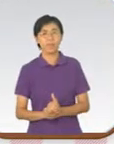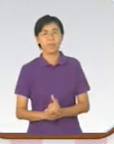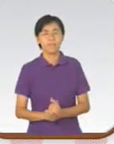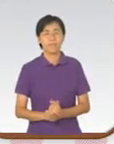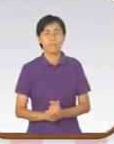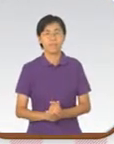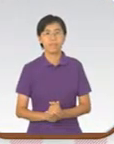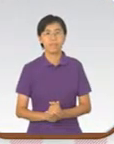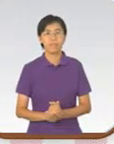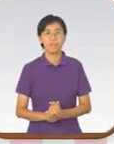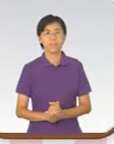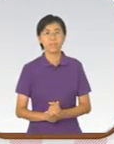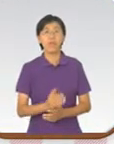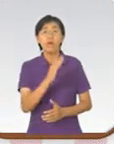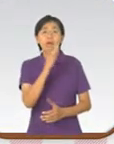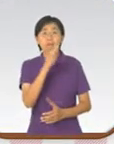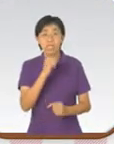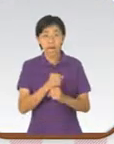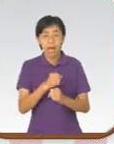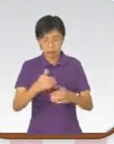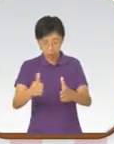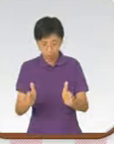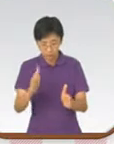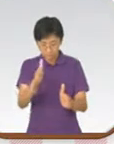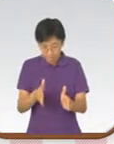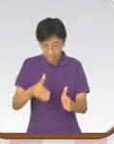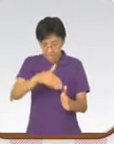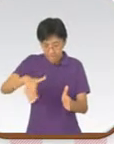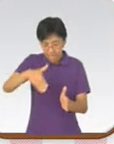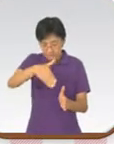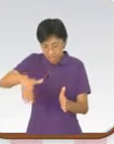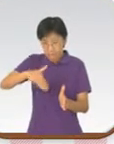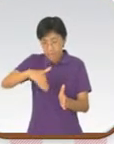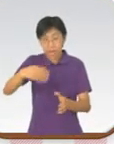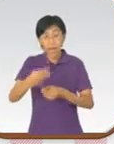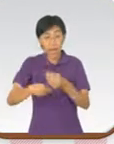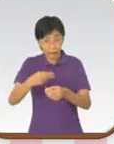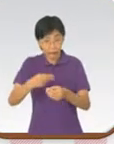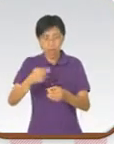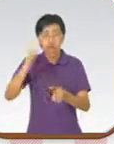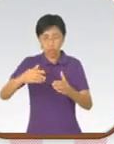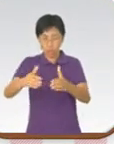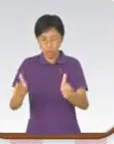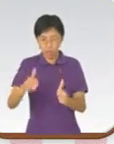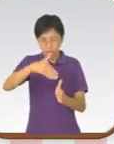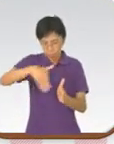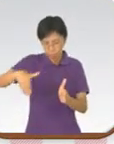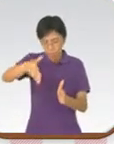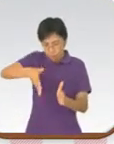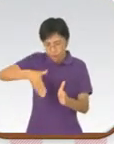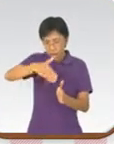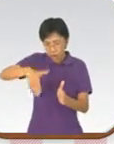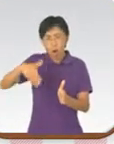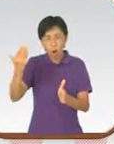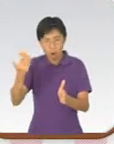ใช่แต่ว่าถ้าเกิดว่าเราจะตัดเป็นชิ้นขายนะคะให้เราตัดก่อนแล้วค่อยล้อมช็อกโกแลตเพราะถ้าช็อกโกแลตเต็มๆแล้วตัดยาก